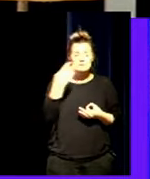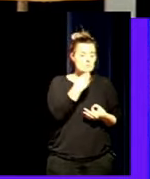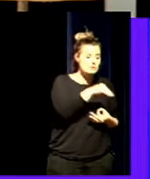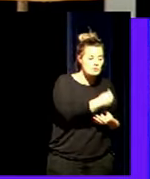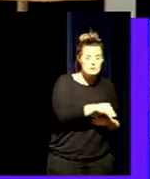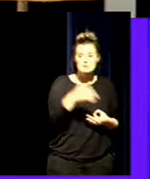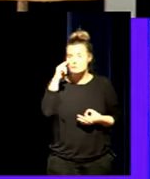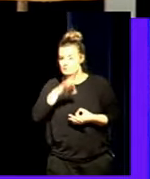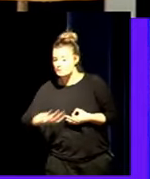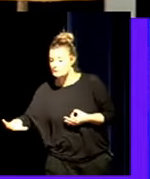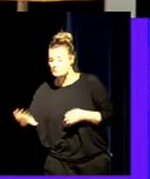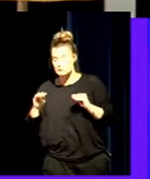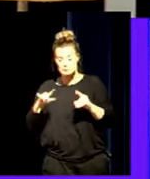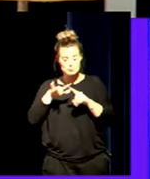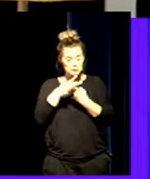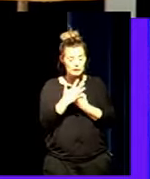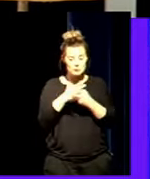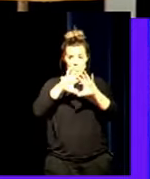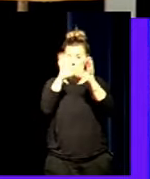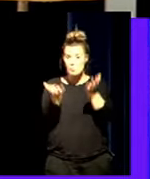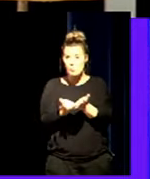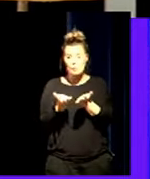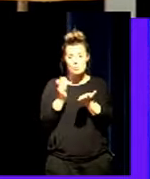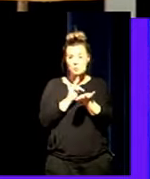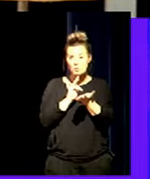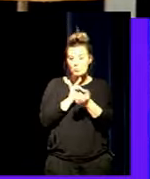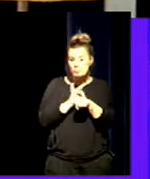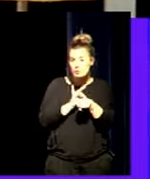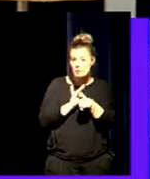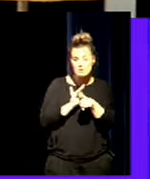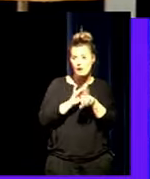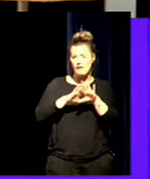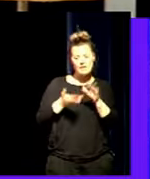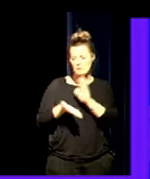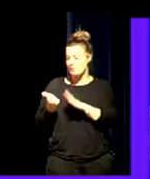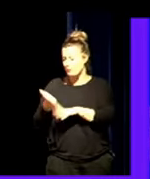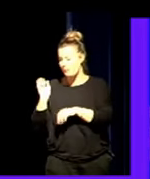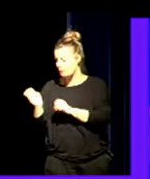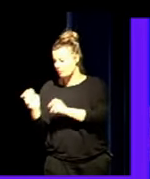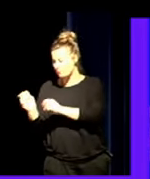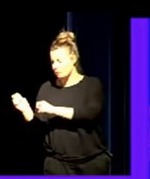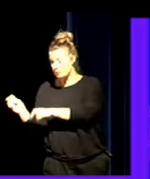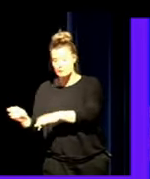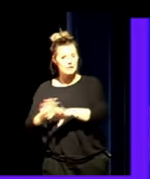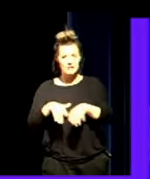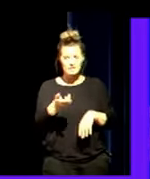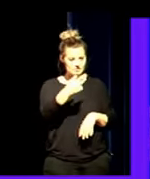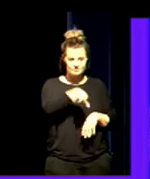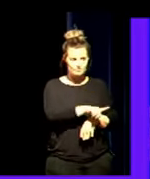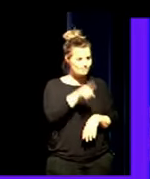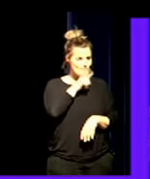ezta, egoera mundu digitalarekin okerre, alde batetik okerre bat doala, eta oso zako da beste.